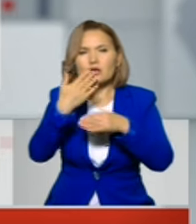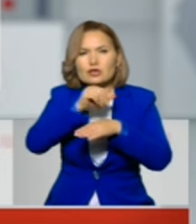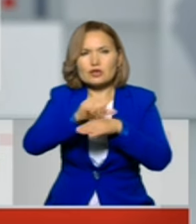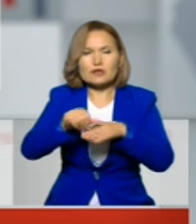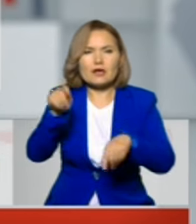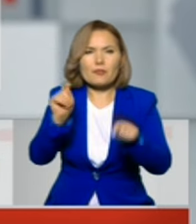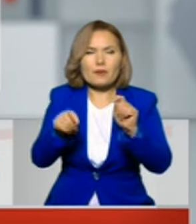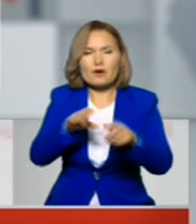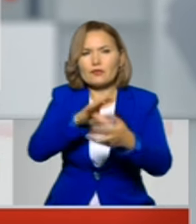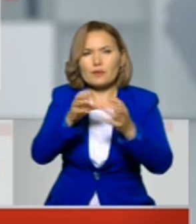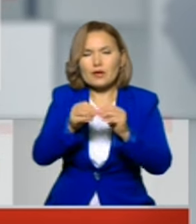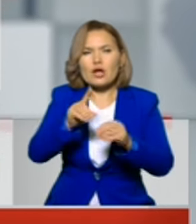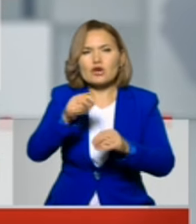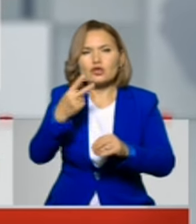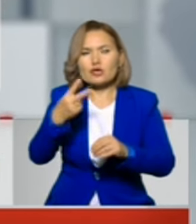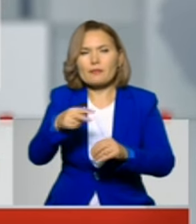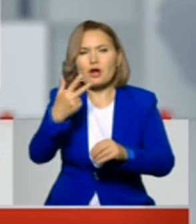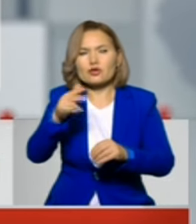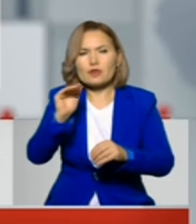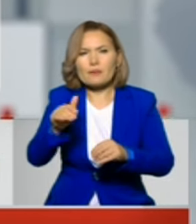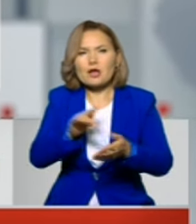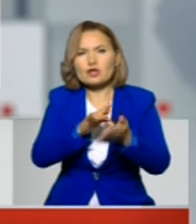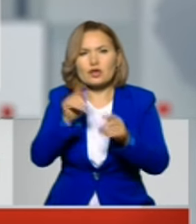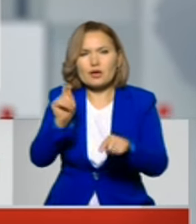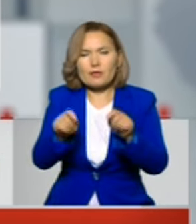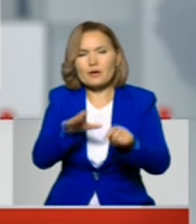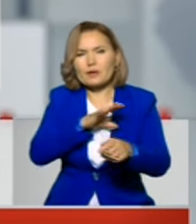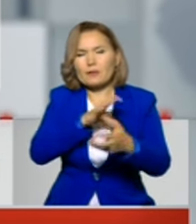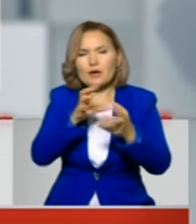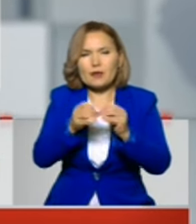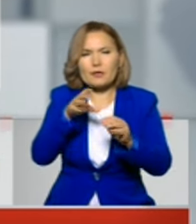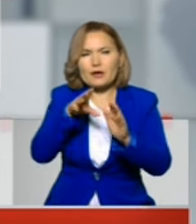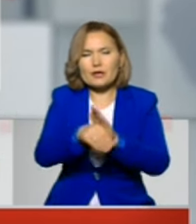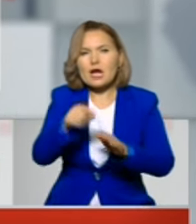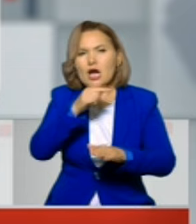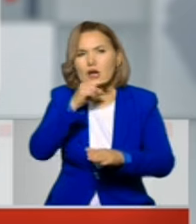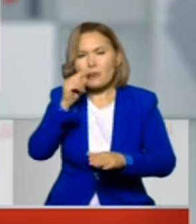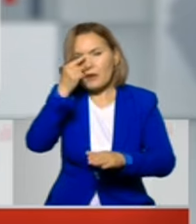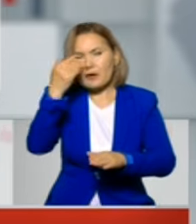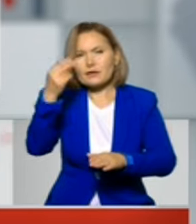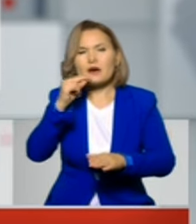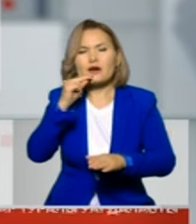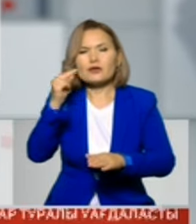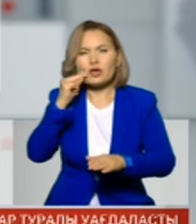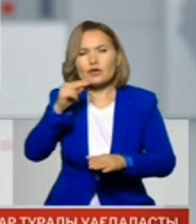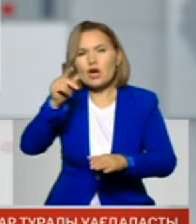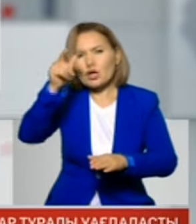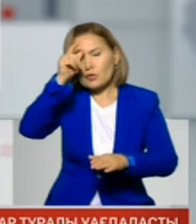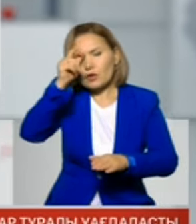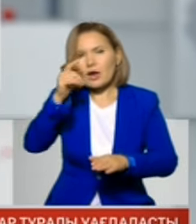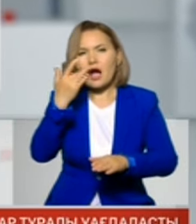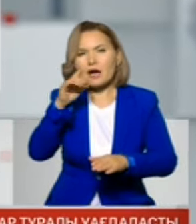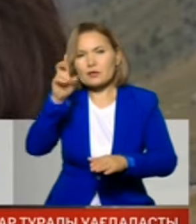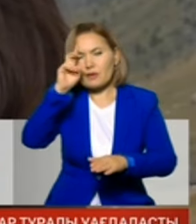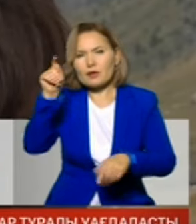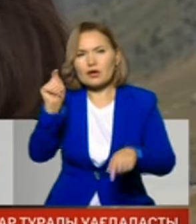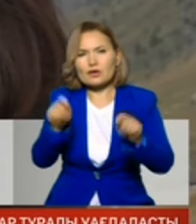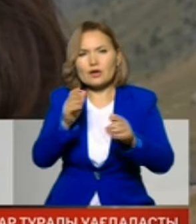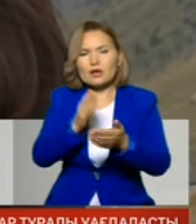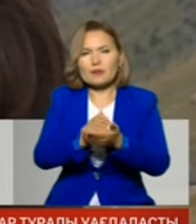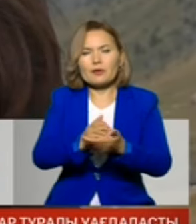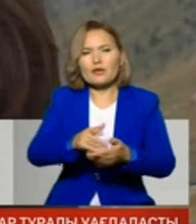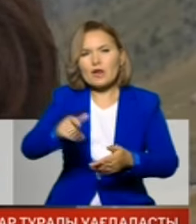артыпты. Мәселен, биыл 123 мыңға жуық шетелдік саяхаттап келіпті. Оның ішінде Ресей, Үндістан, Қытай, Түркия мен ақш елдері көш бастап тұр.